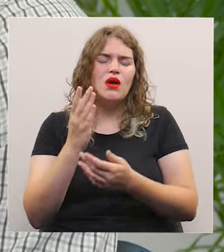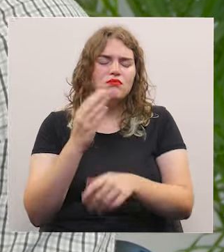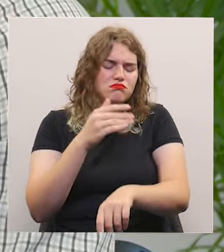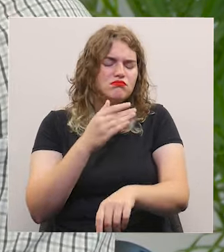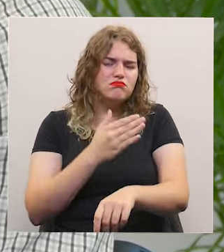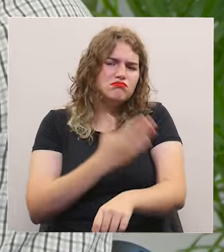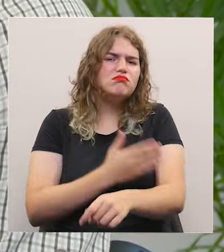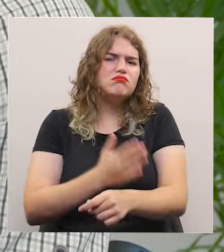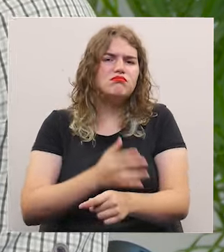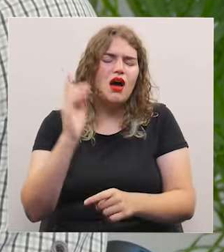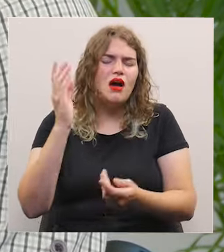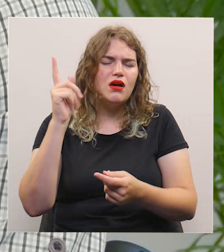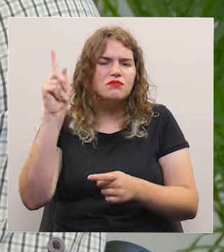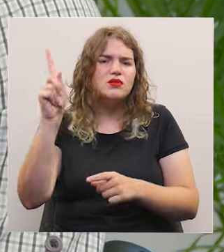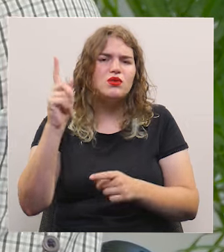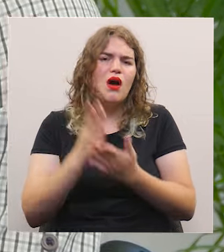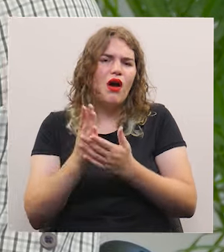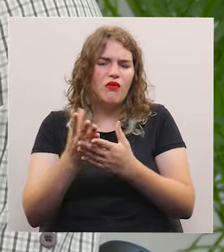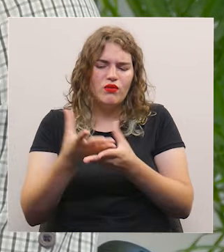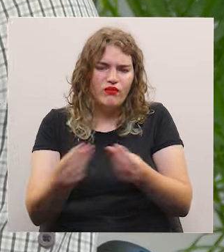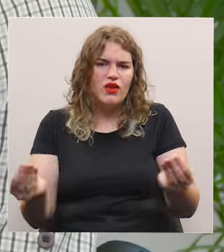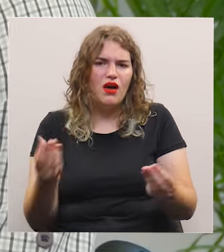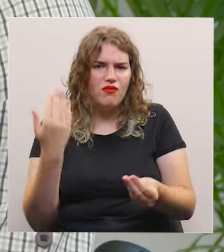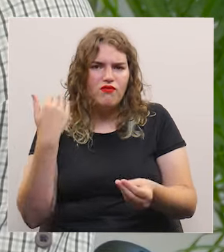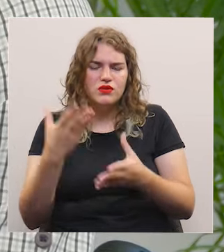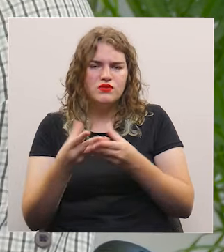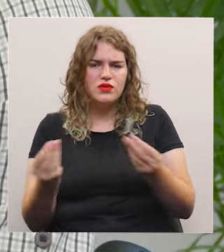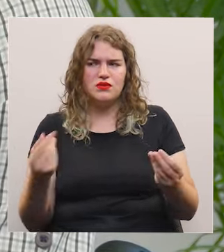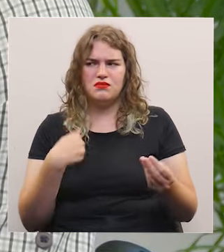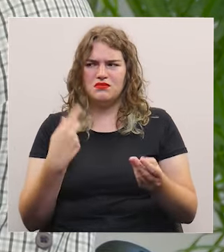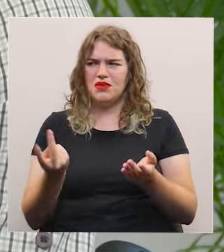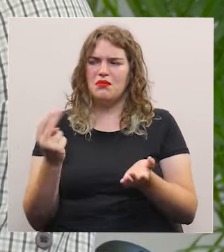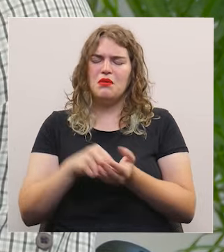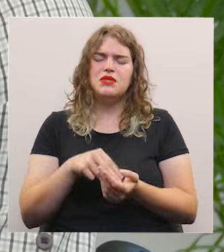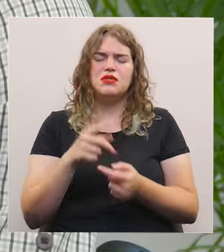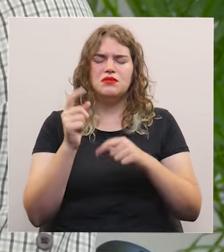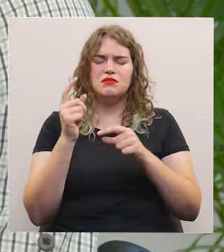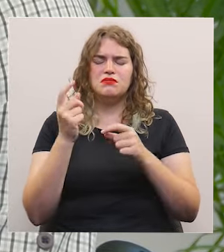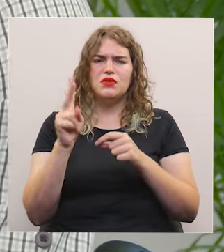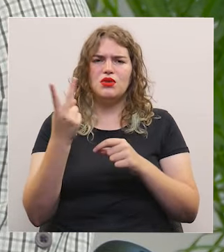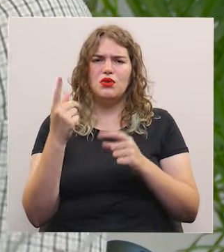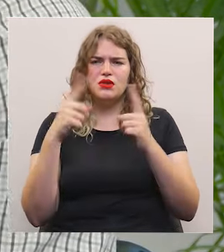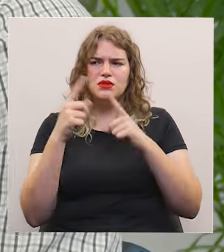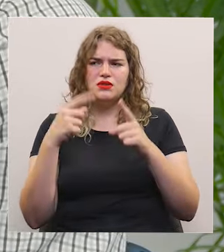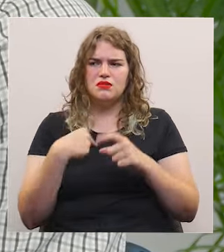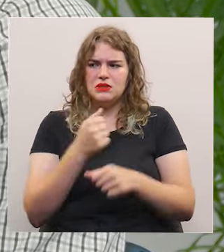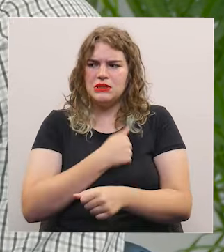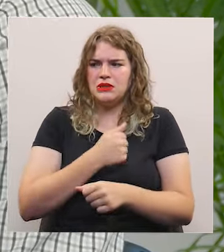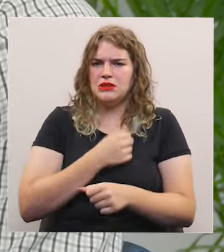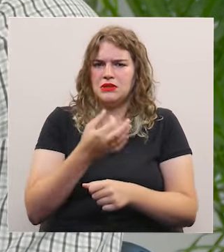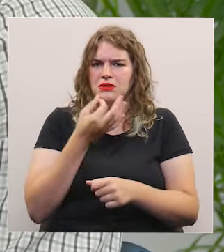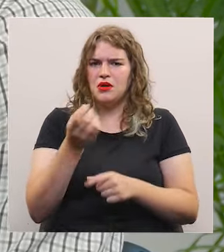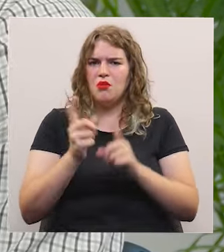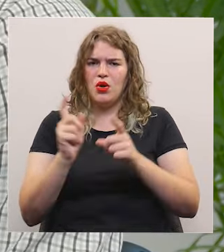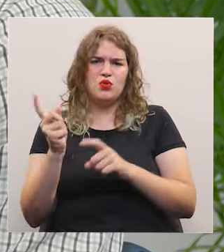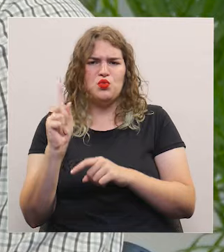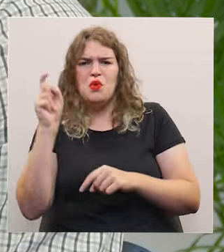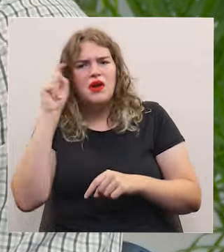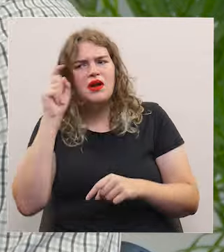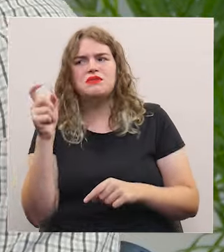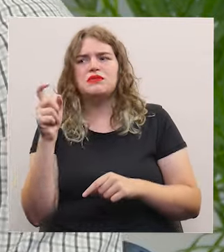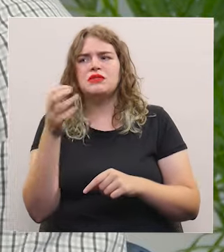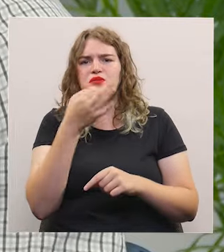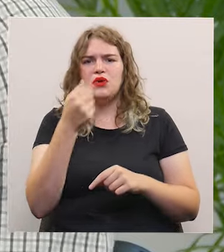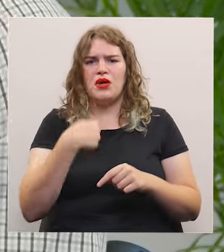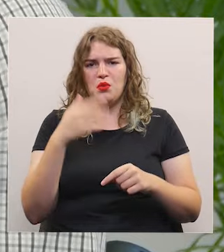fost vindecat. Vă dați seama că m-am trezit a doua zi și zic, încă mi-era teamă să-i spun cuiva, că poate nu mă crede,